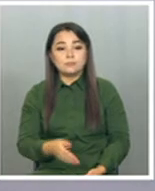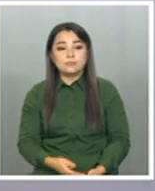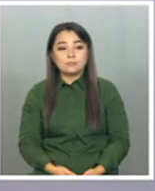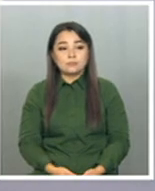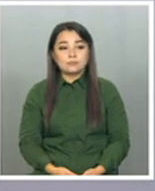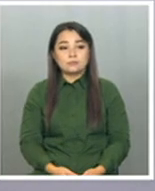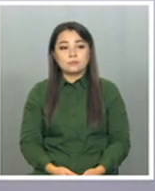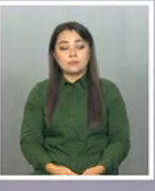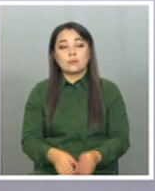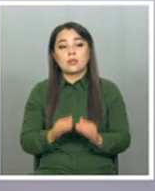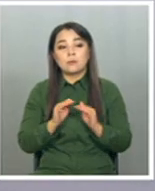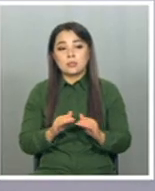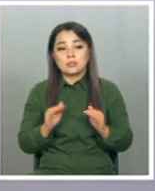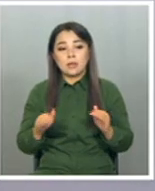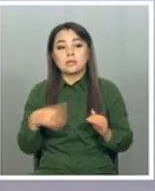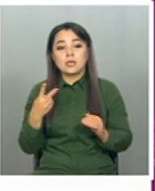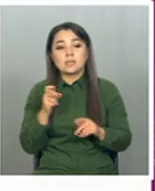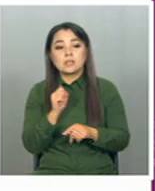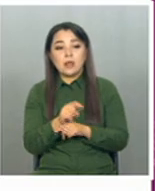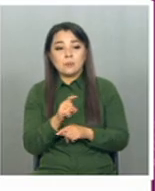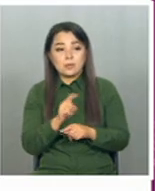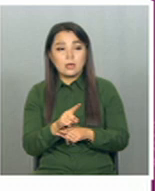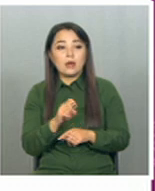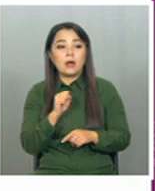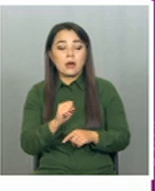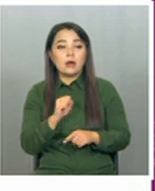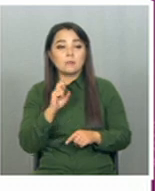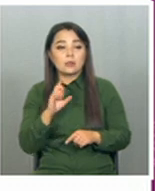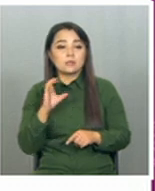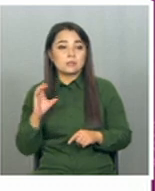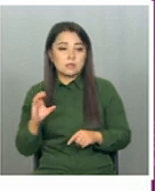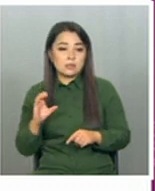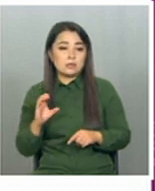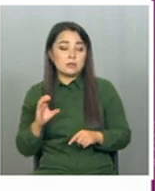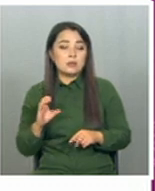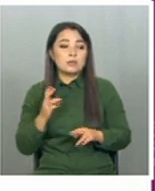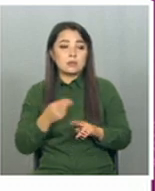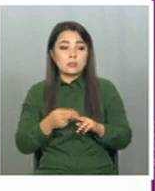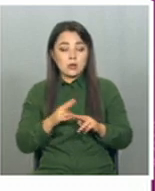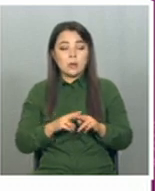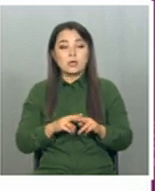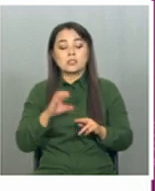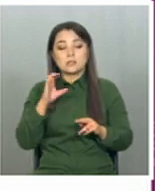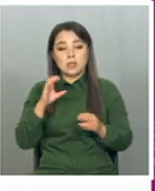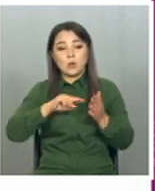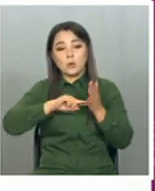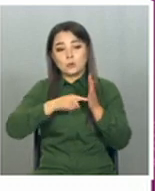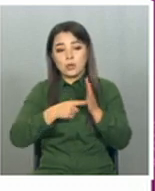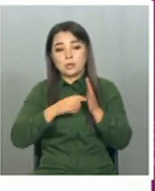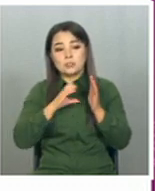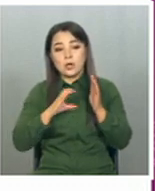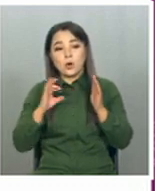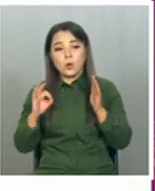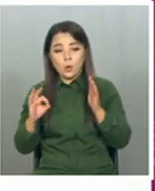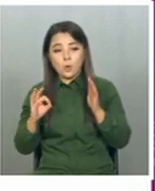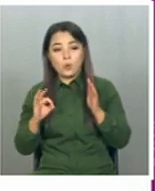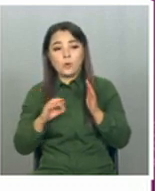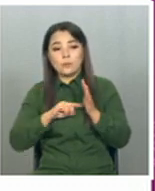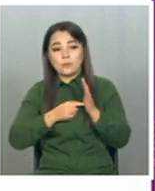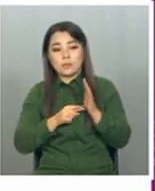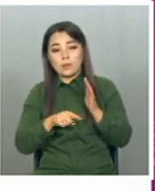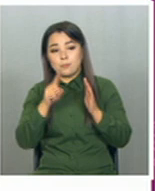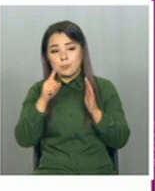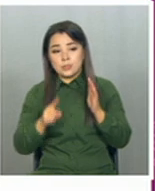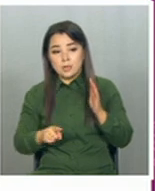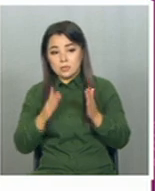Ал балалар, екінші тапсырма, A, B, C үшбұрышының C төбесінен CO медианасы жүргізілген.